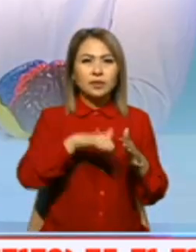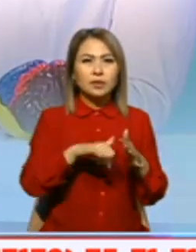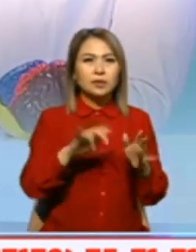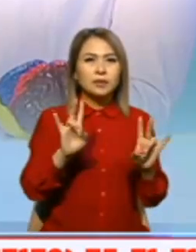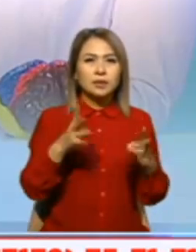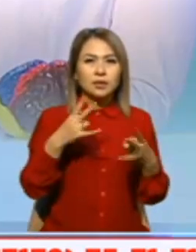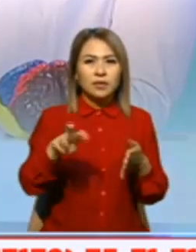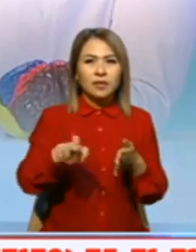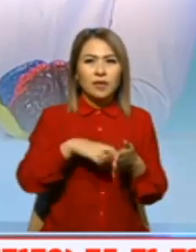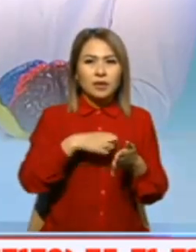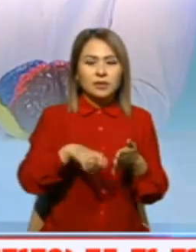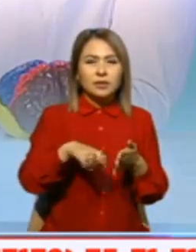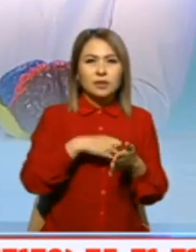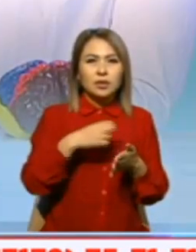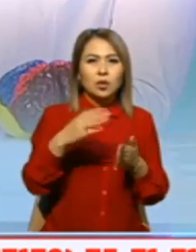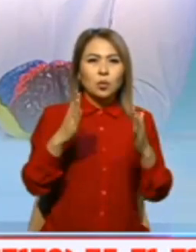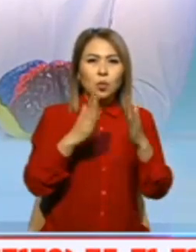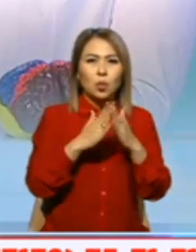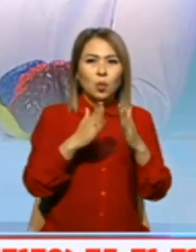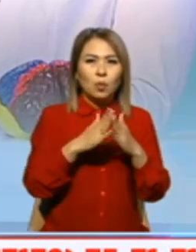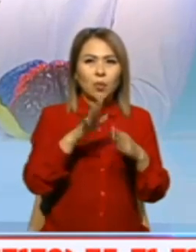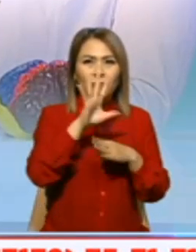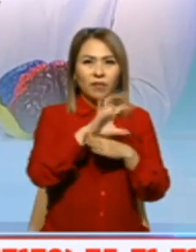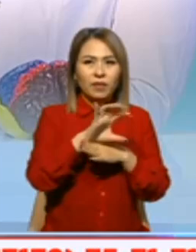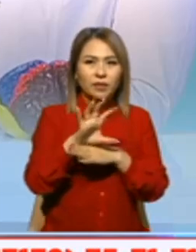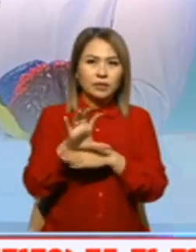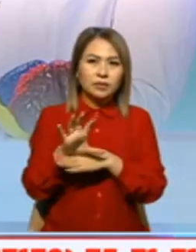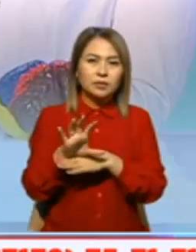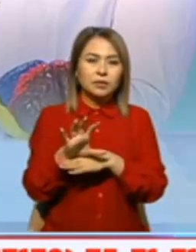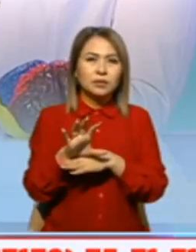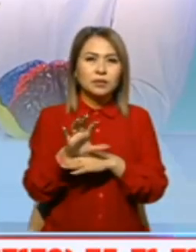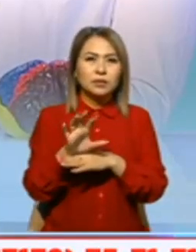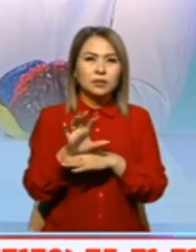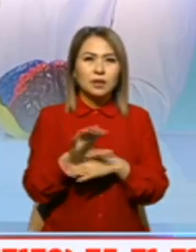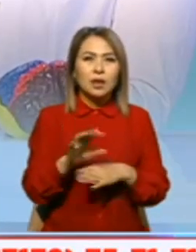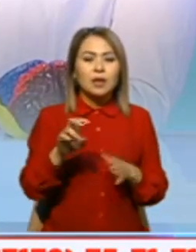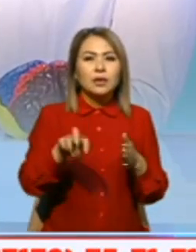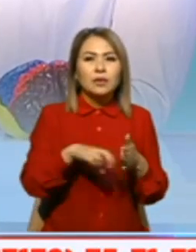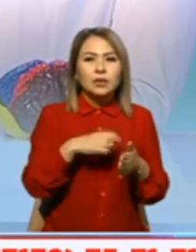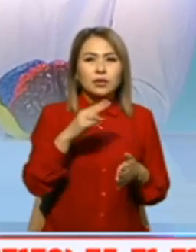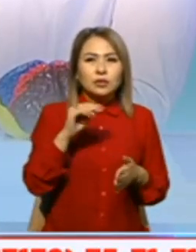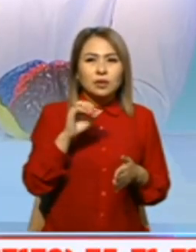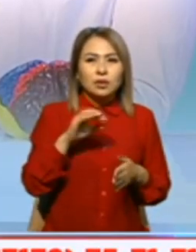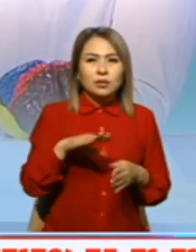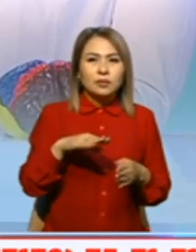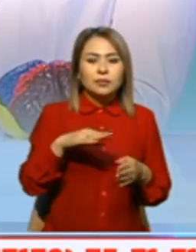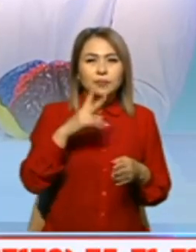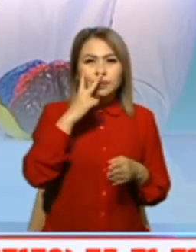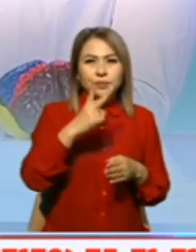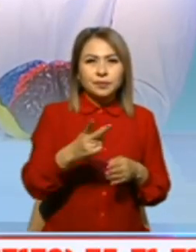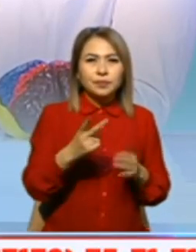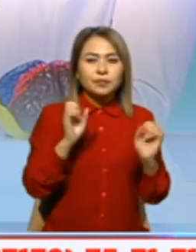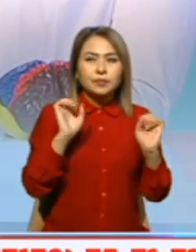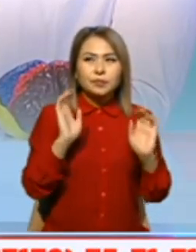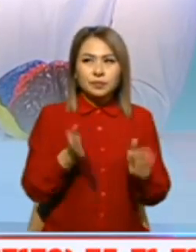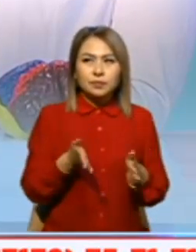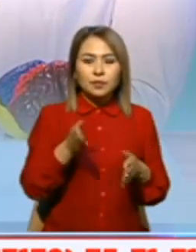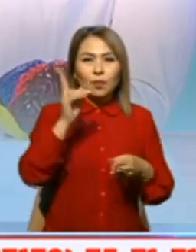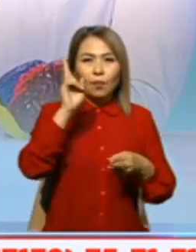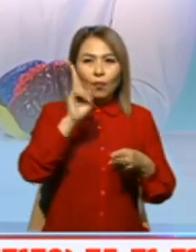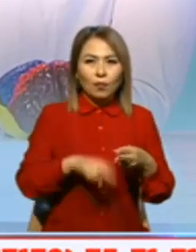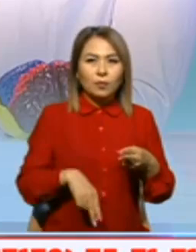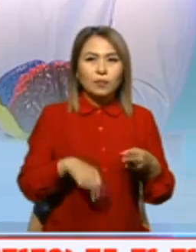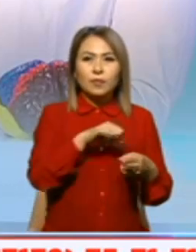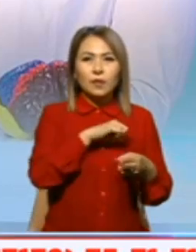желісі арқылы. Үйде қағаздарыңыз бар ғой тексерілген? МРТ-сын жіберіңіз. МРТ-сын барлығын жіберіңіз. Гаухар Сұлтанханқызы сізге эфир біткеннен